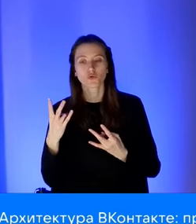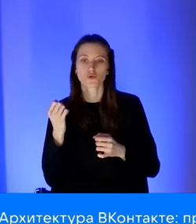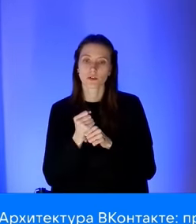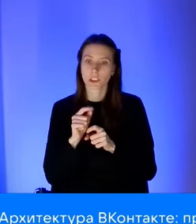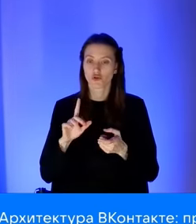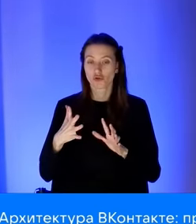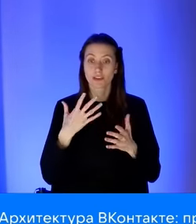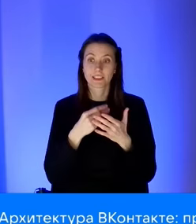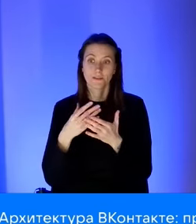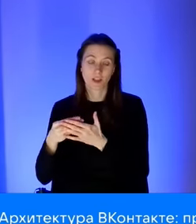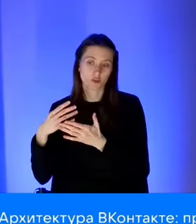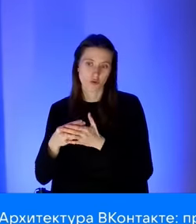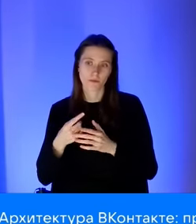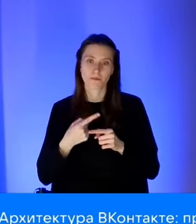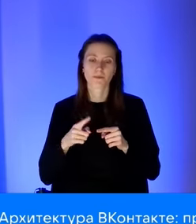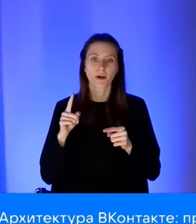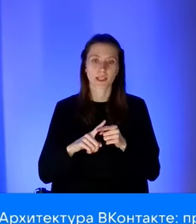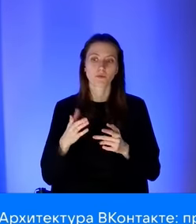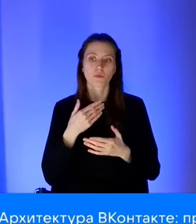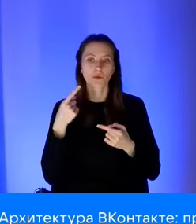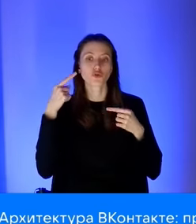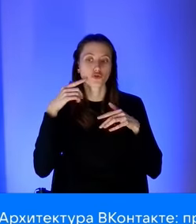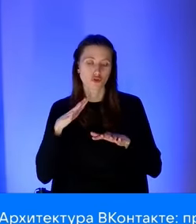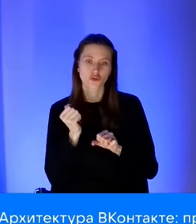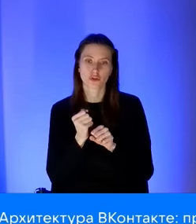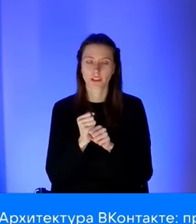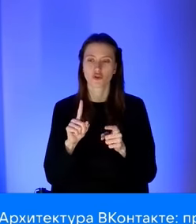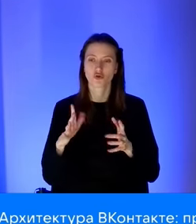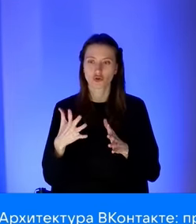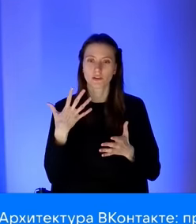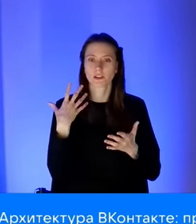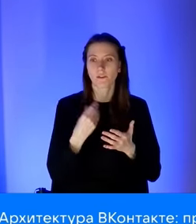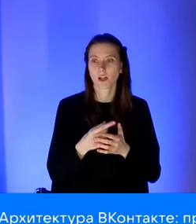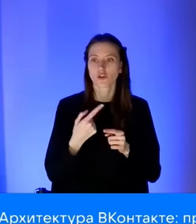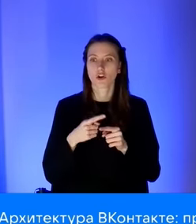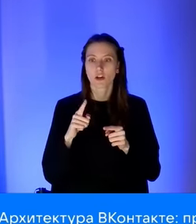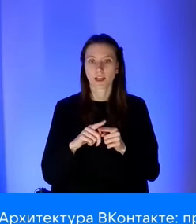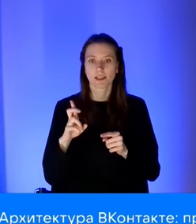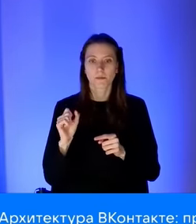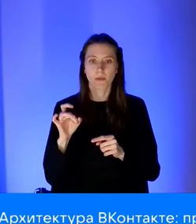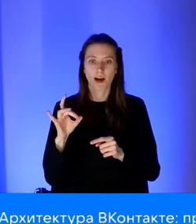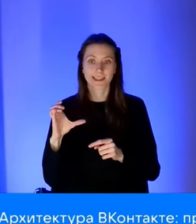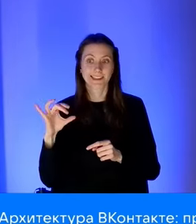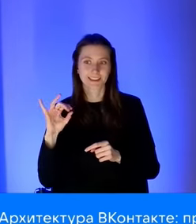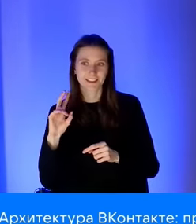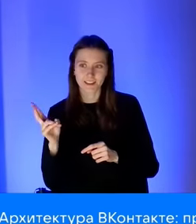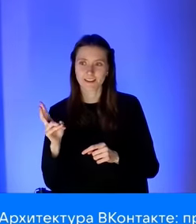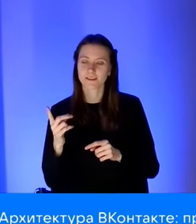своё собственно Мы решили делать что-то своё это некоторый Барсик Барсик является